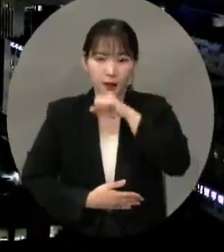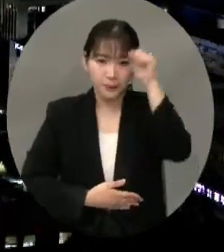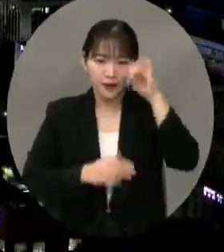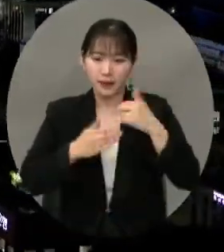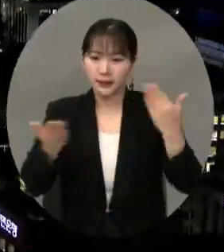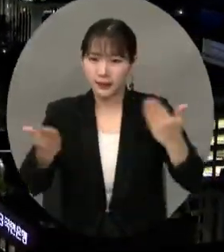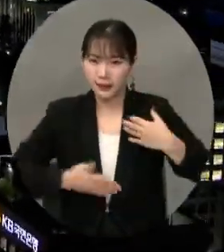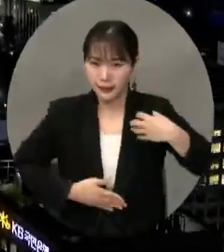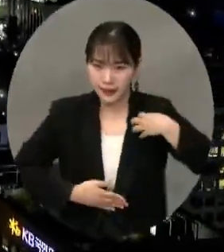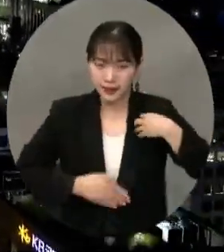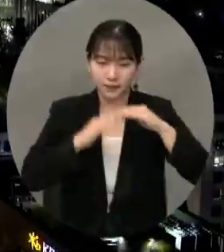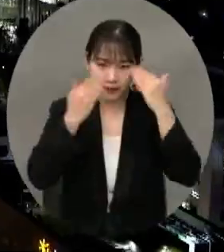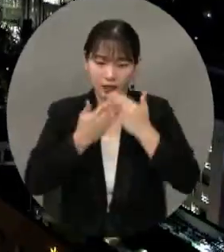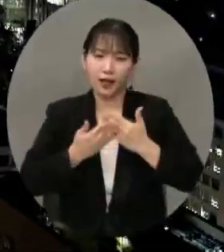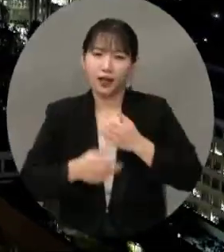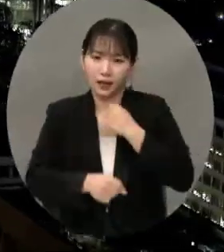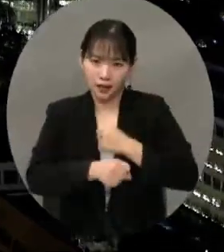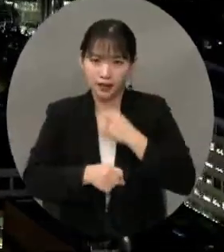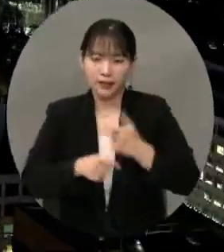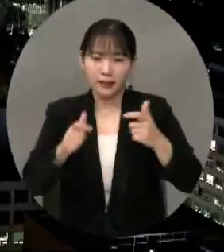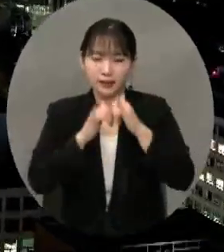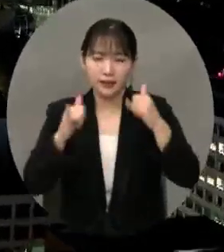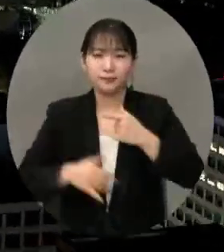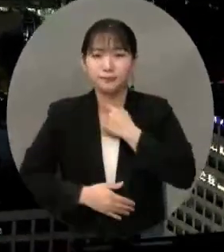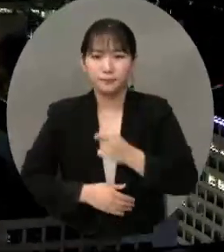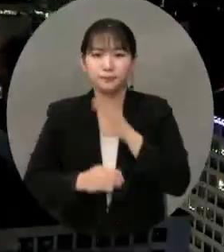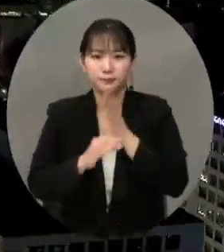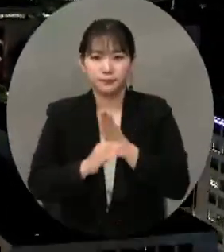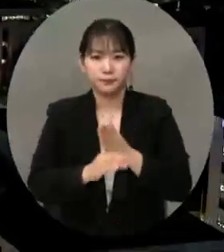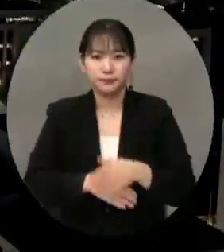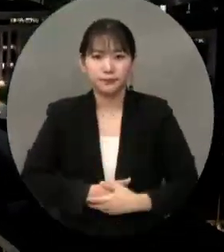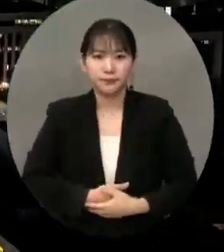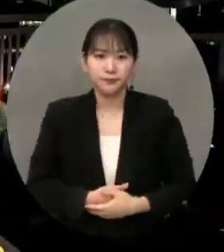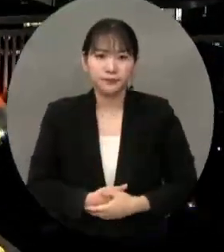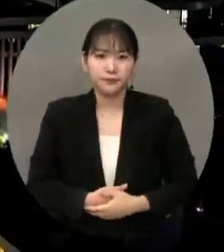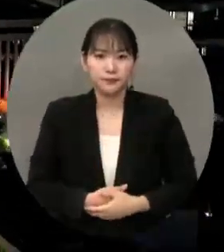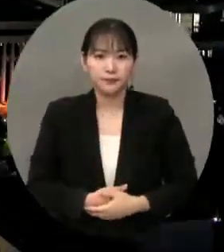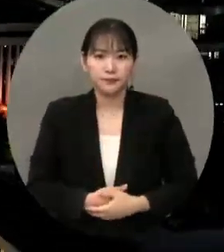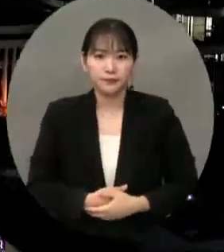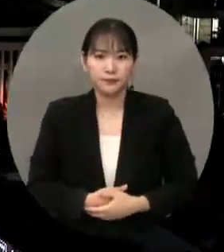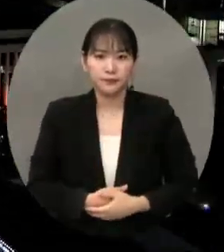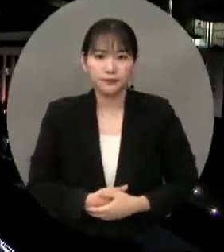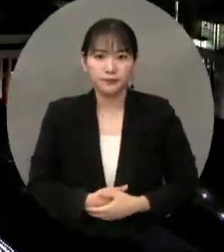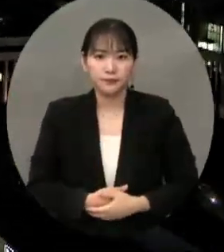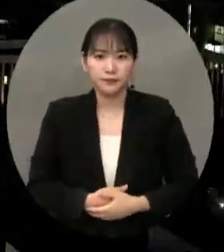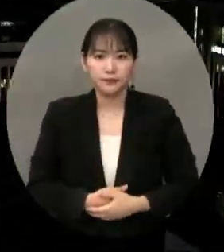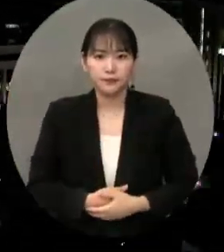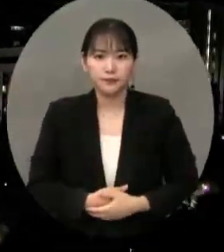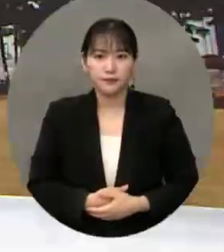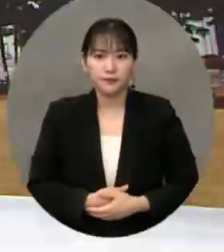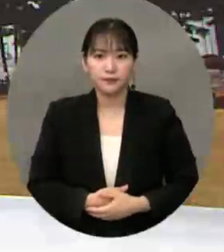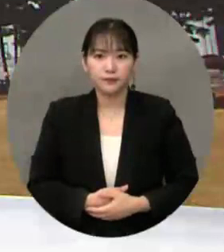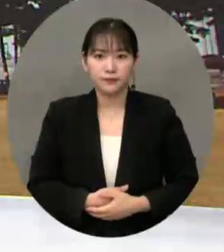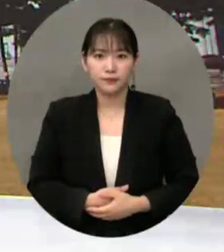그 역할과 책임을 다해주길 지역민들이 바라고 있습니다. MBC 뉴스 선수연입니다.